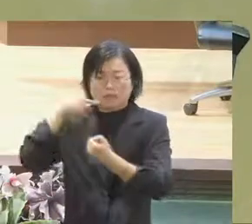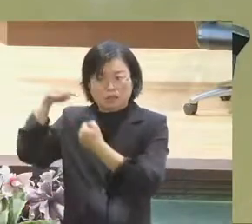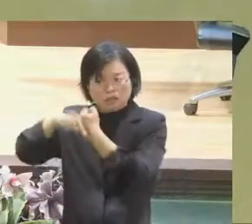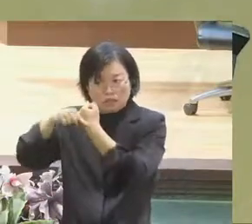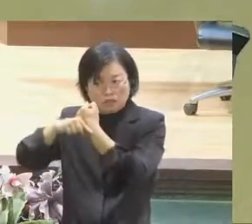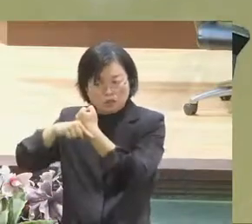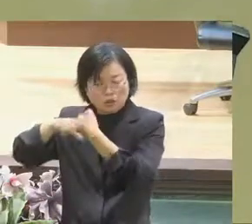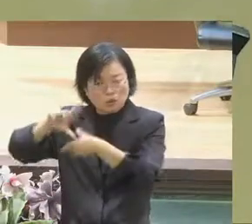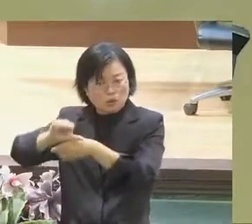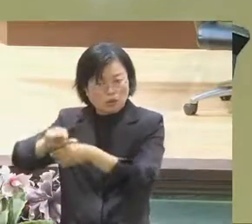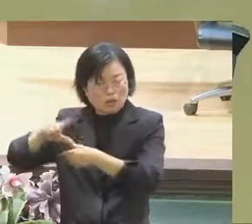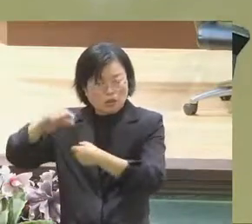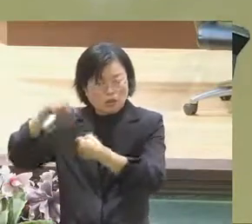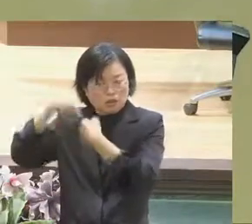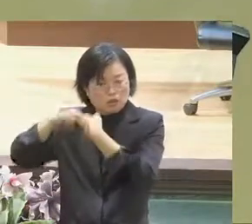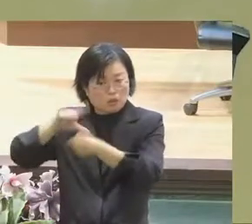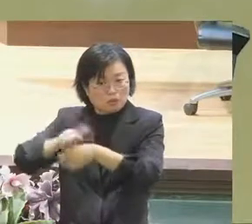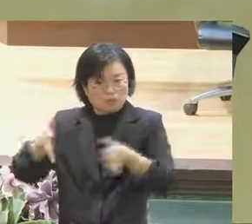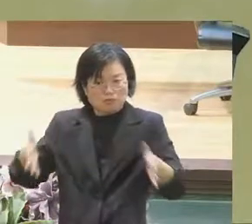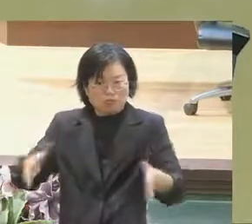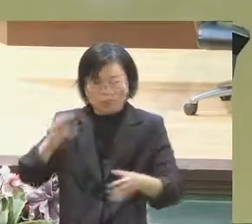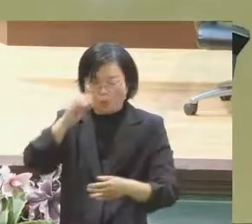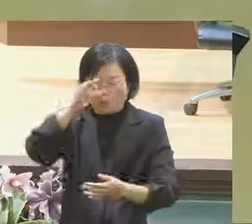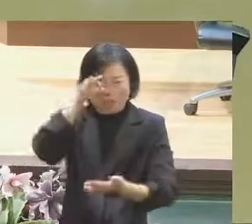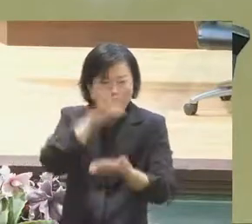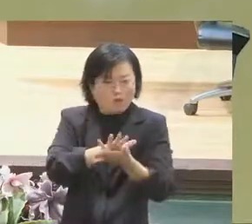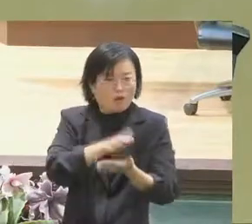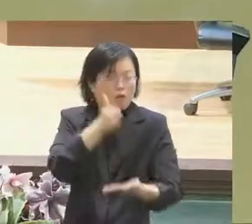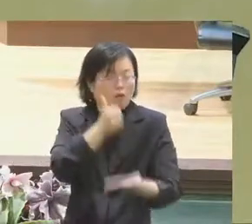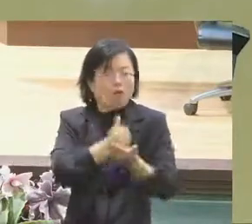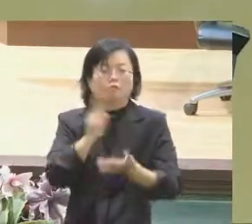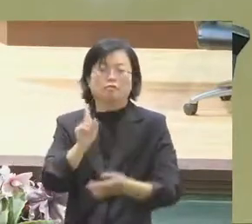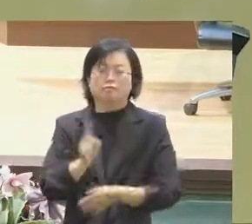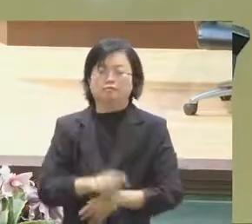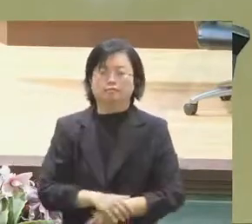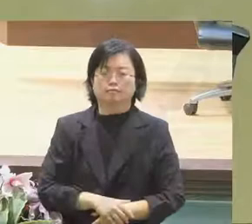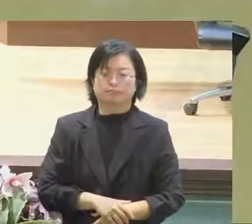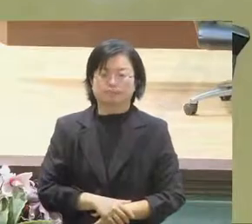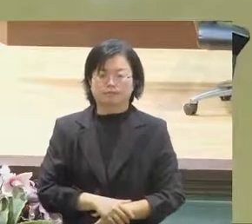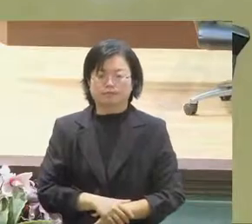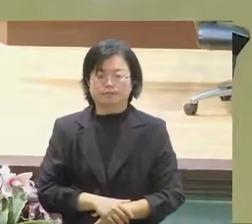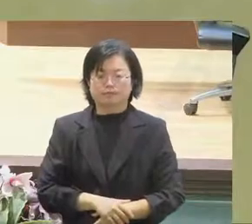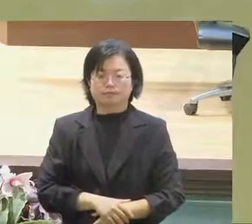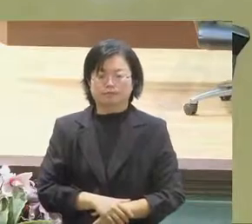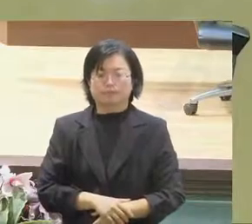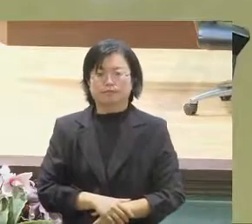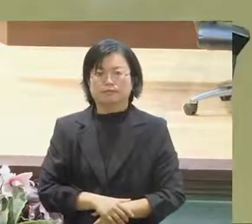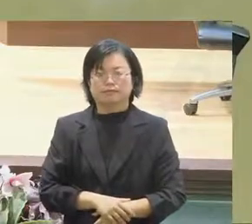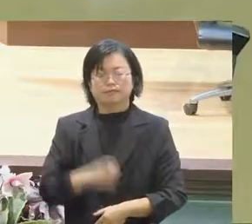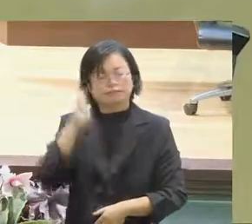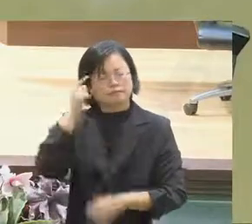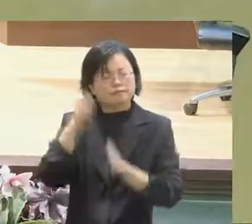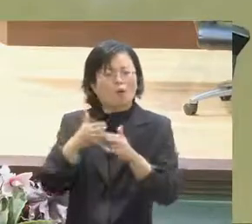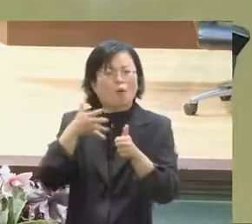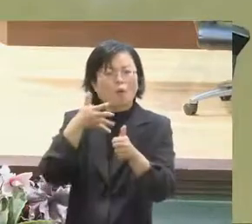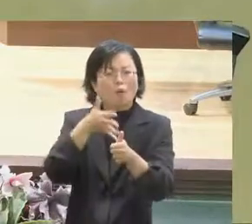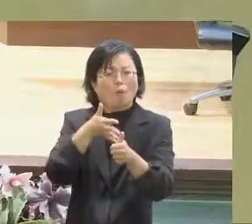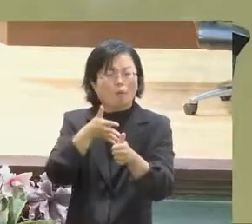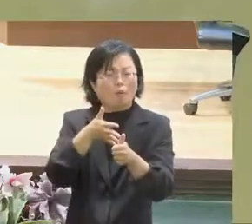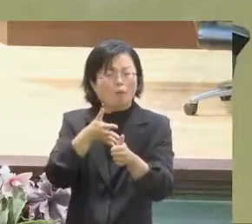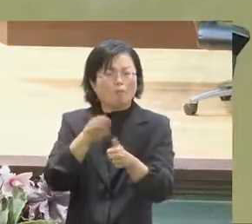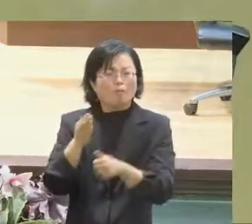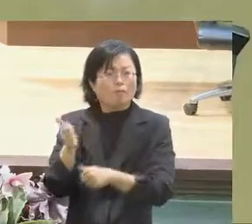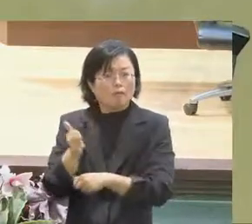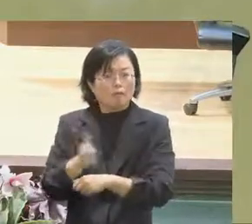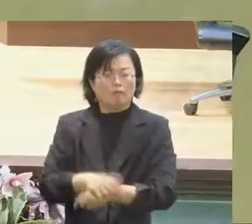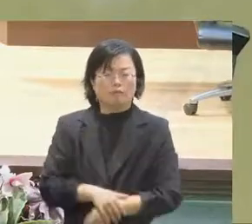以说回到开放资料指标这边的研究，那主要是想要问 Benjamin， 就是说就是现在已经